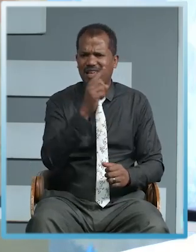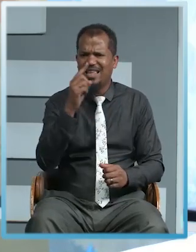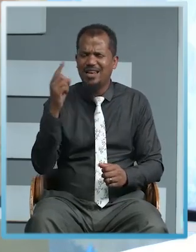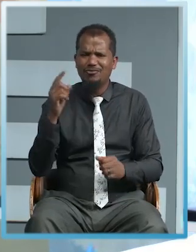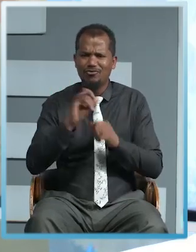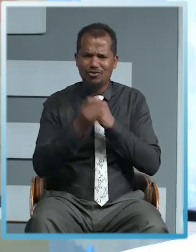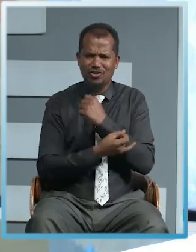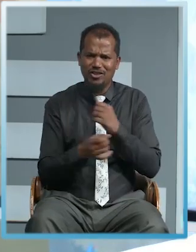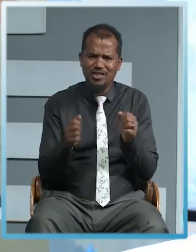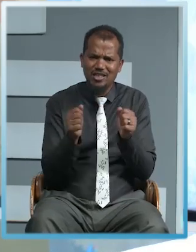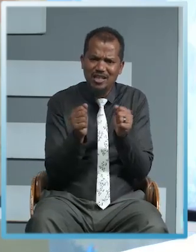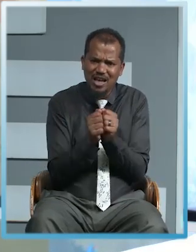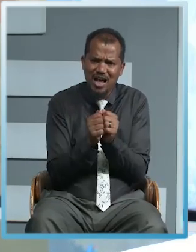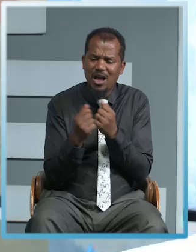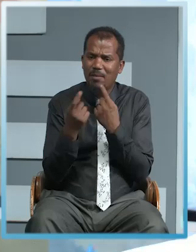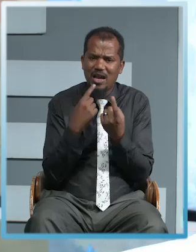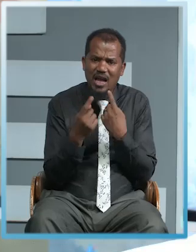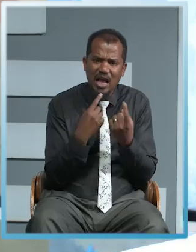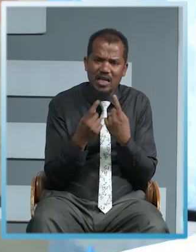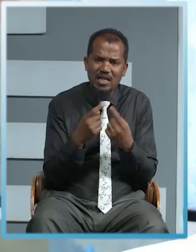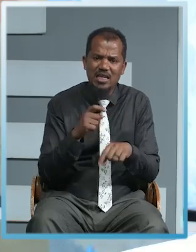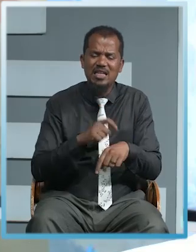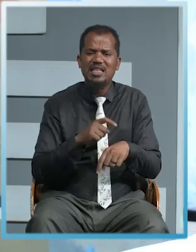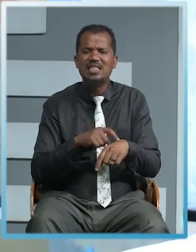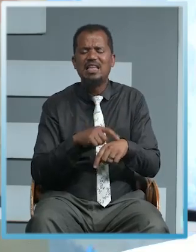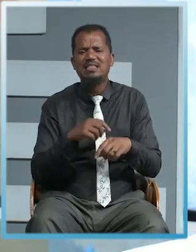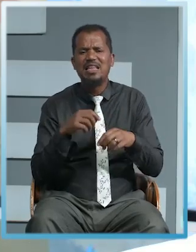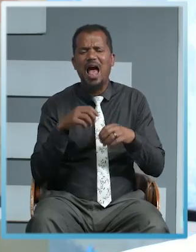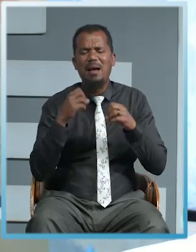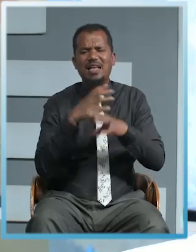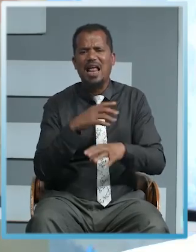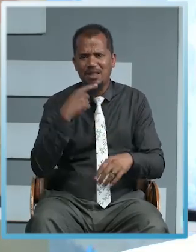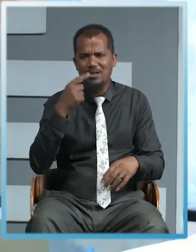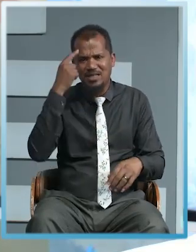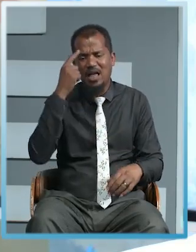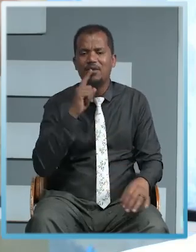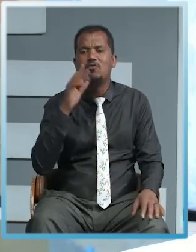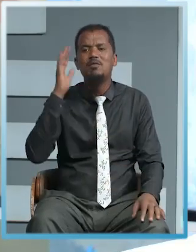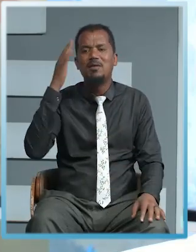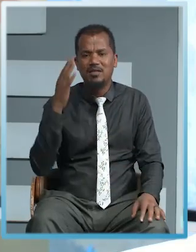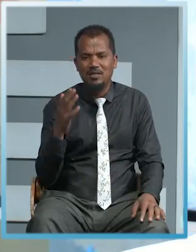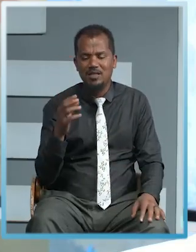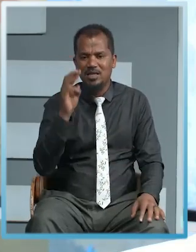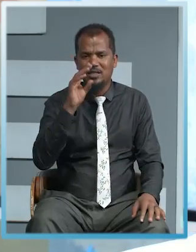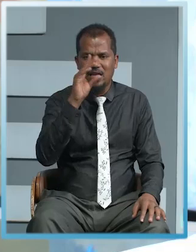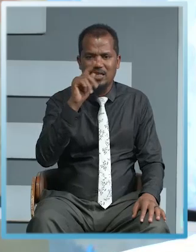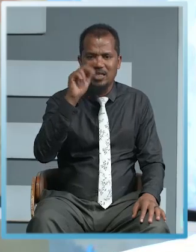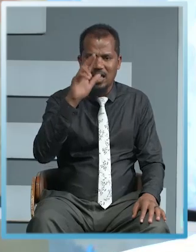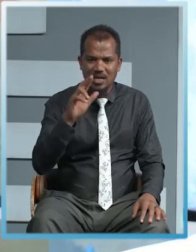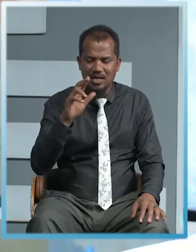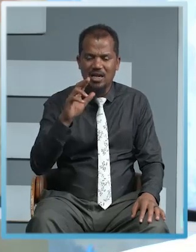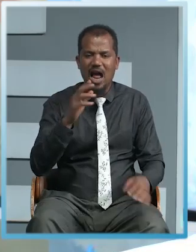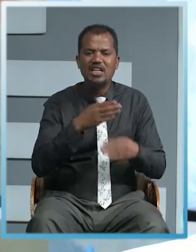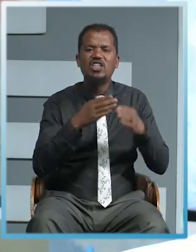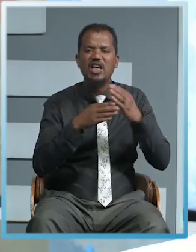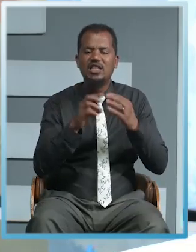ከእያንዳንዱ ድርጅት ጋር መነጋገር ግዚያችንን ያባክናል የሚል ሳቤ ነው የሚመስለኝና በሴክተር በሴክተር አደረጃጀት